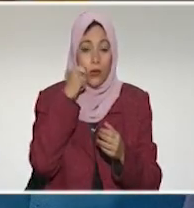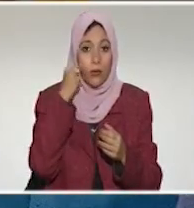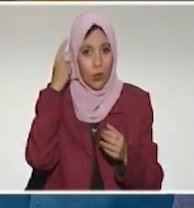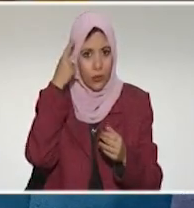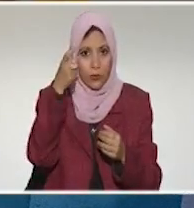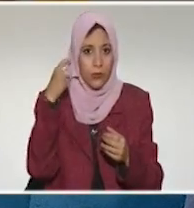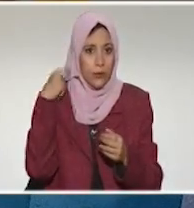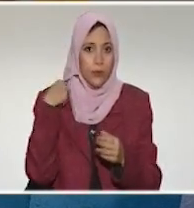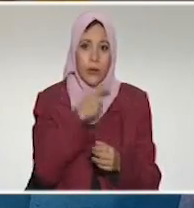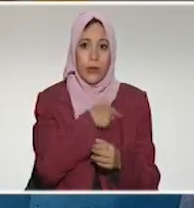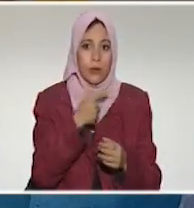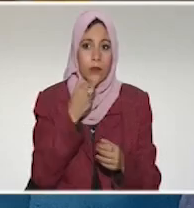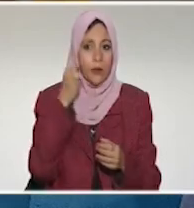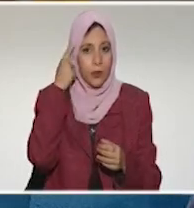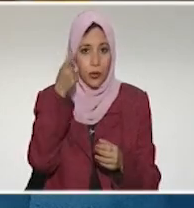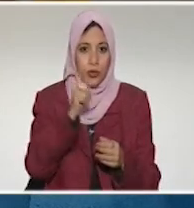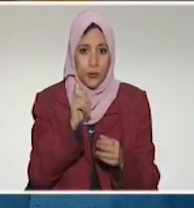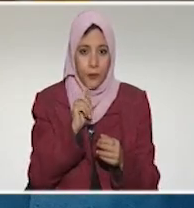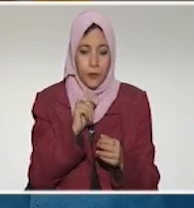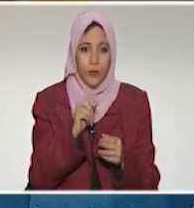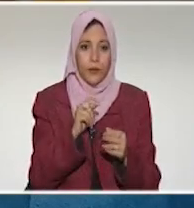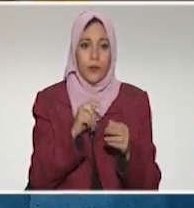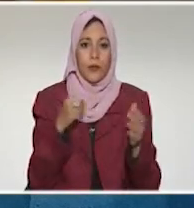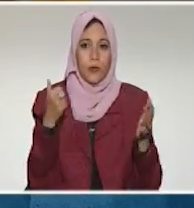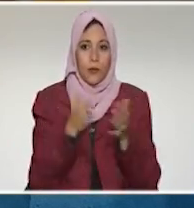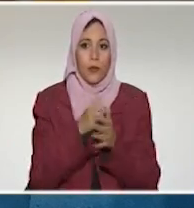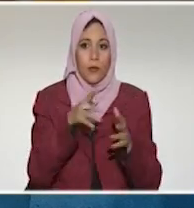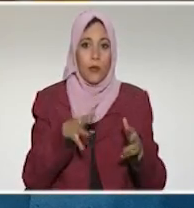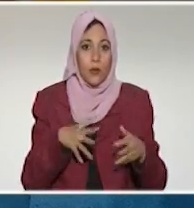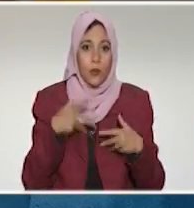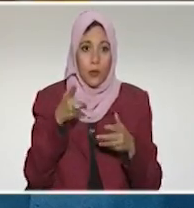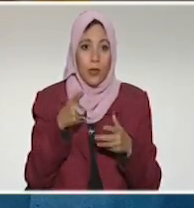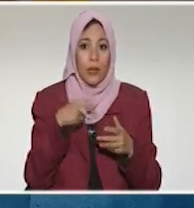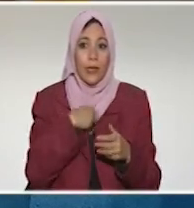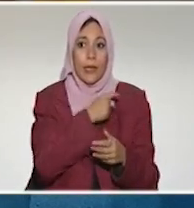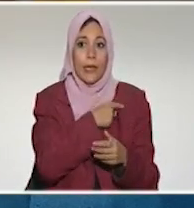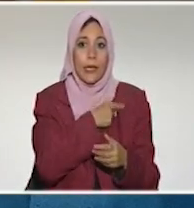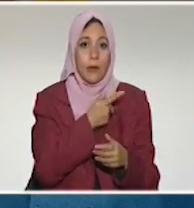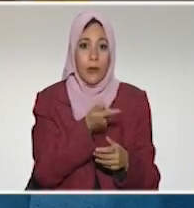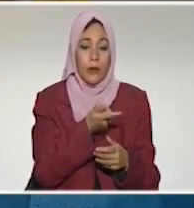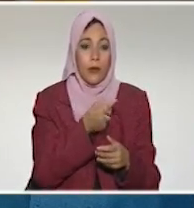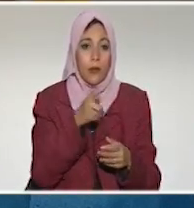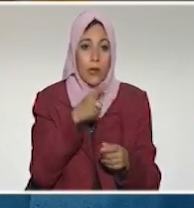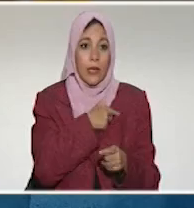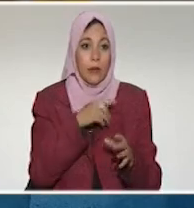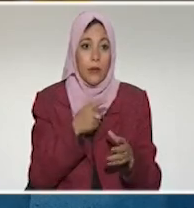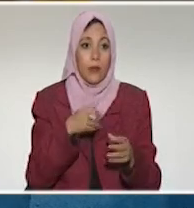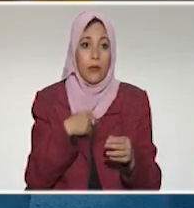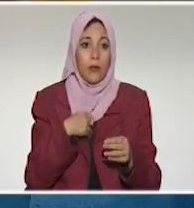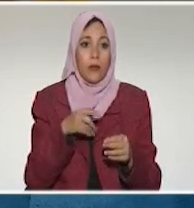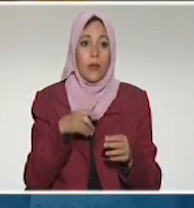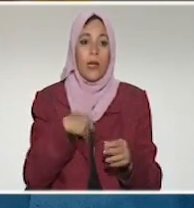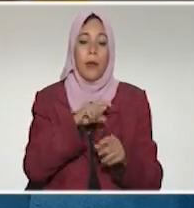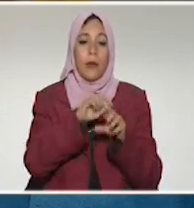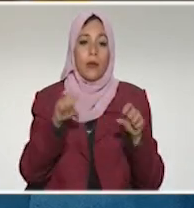الله مشرف اللي هو انا. لما رحت له قال لي هو انت عبد الله انت مش اسمك عبد الله محمد عبد الله؟ فقلت له لا اصل انا